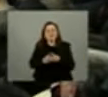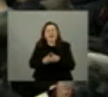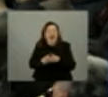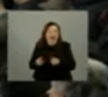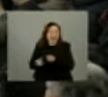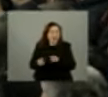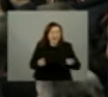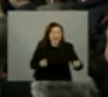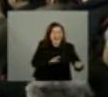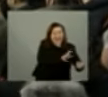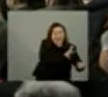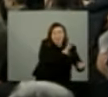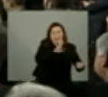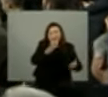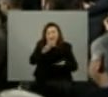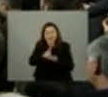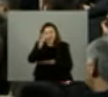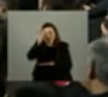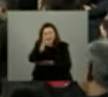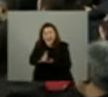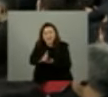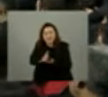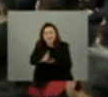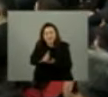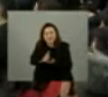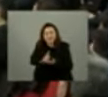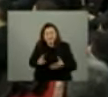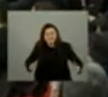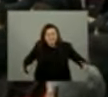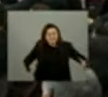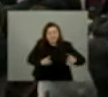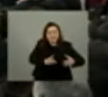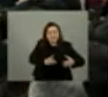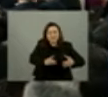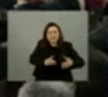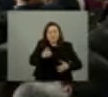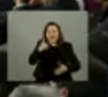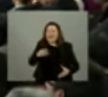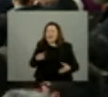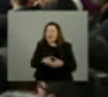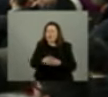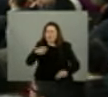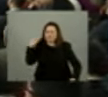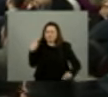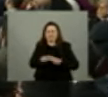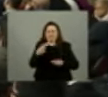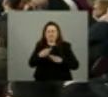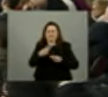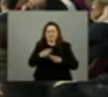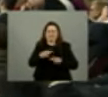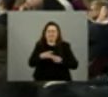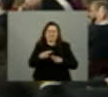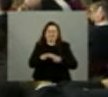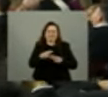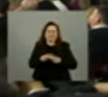το συνέδριο? Κοιτάξτε, συνέδριο θέσεων, έτσι και μπορεί να ήταν τέτοιο, αλλά σε καμία περίπτωση δεν είχε φανεί